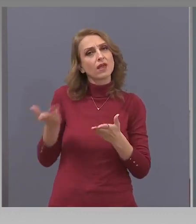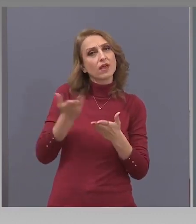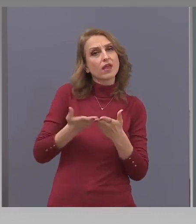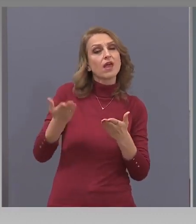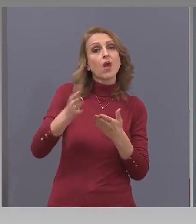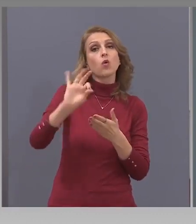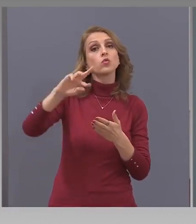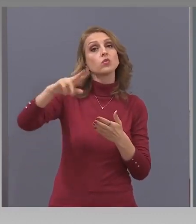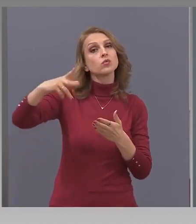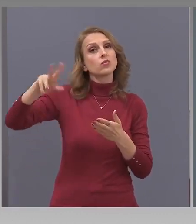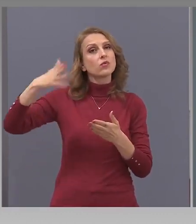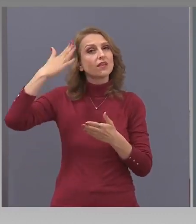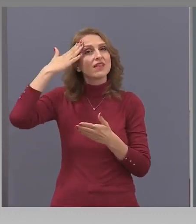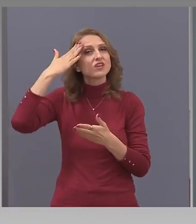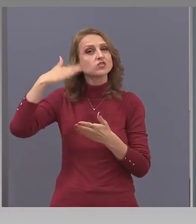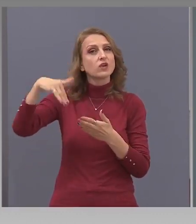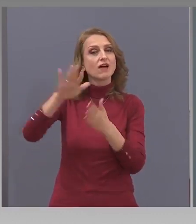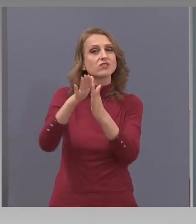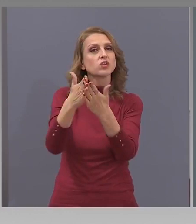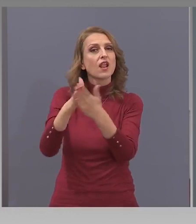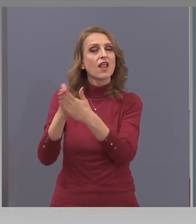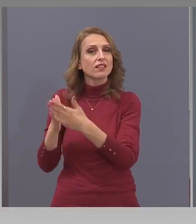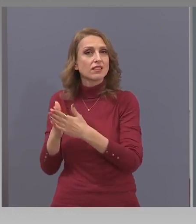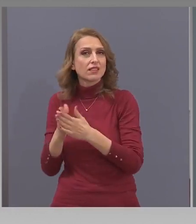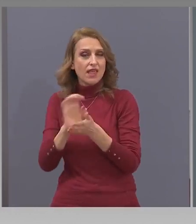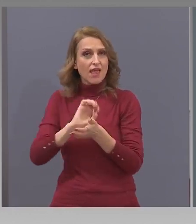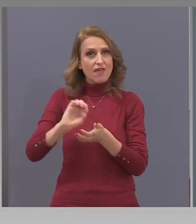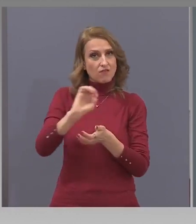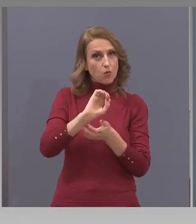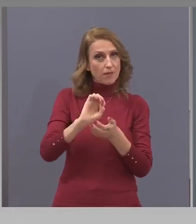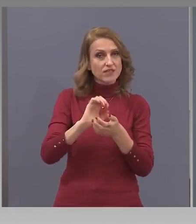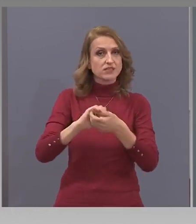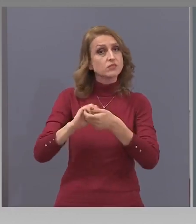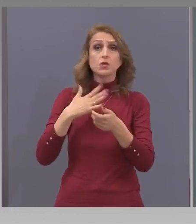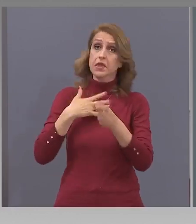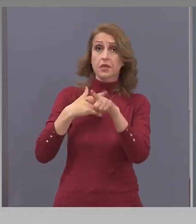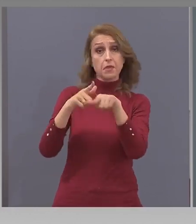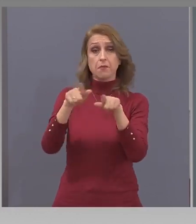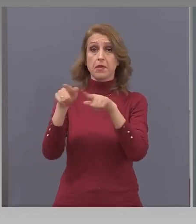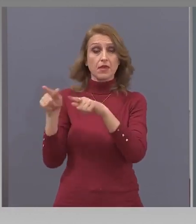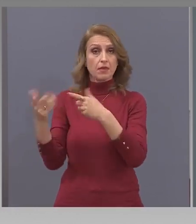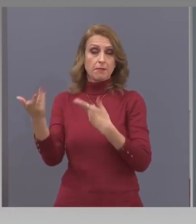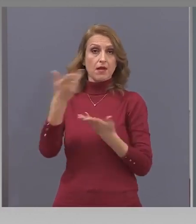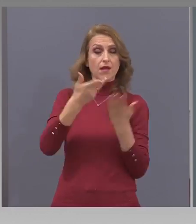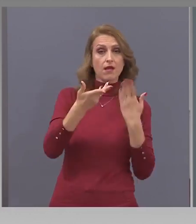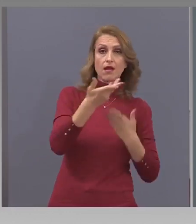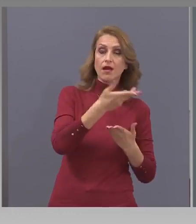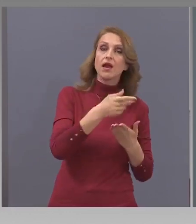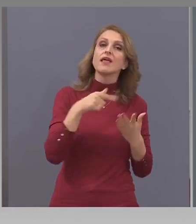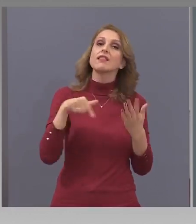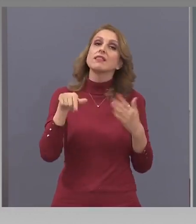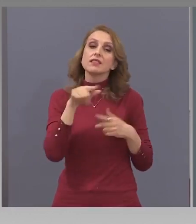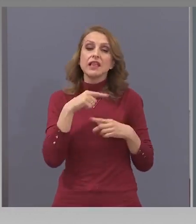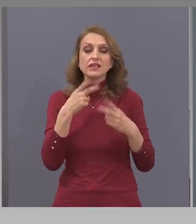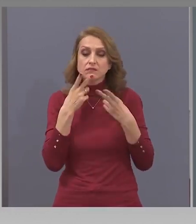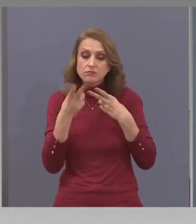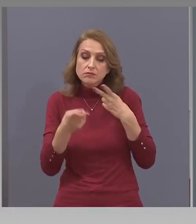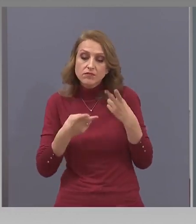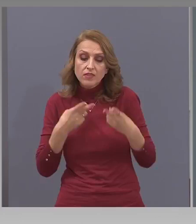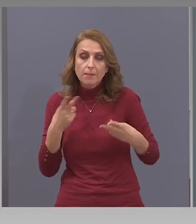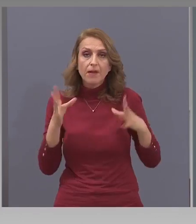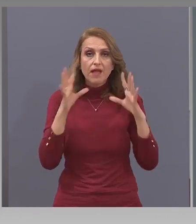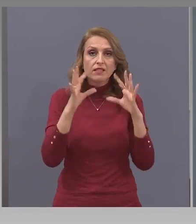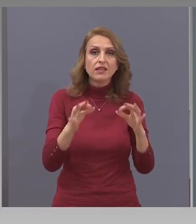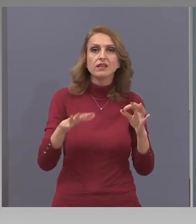други държави членки, както сме посочили до сега, са постъпили три такива нотификации, те са на вниманието на всички